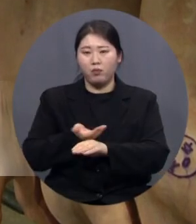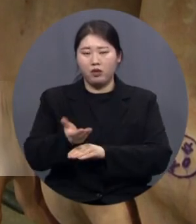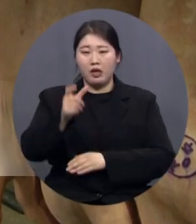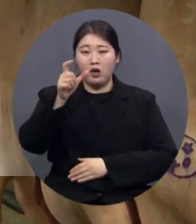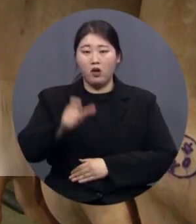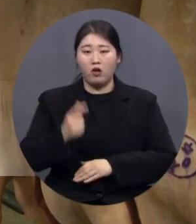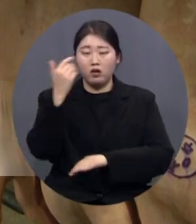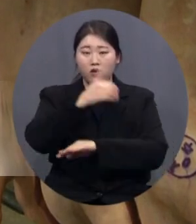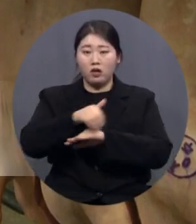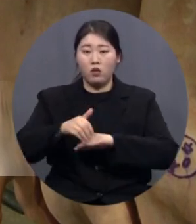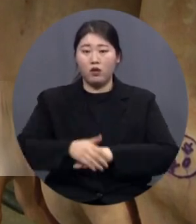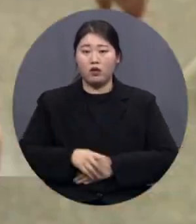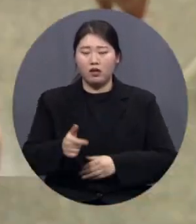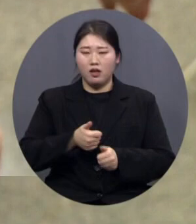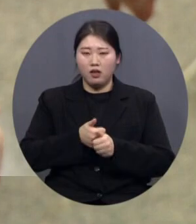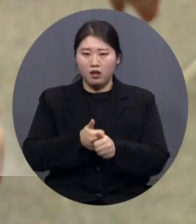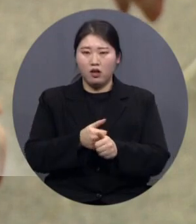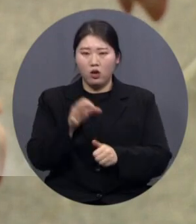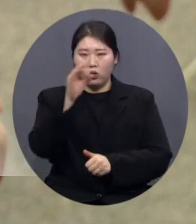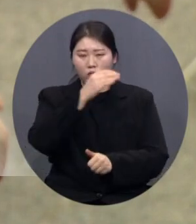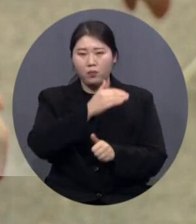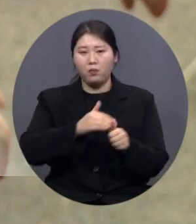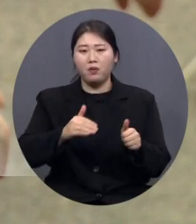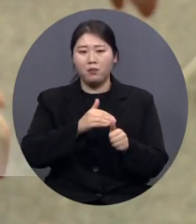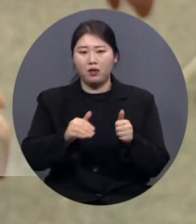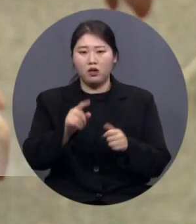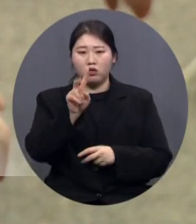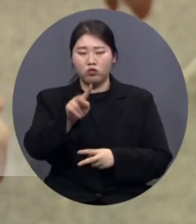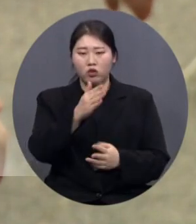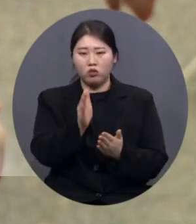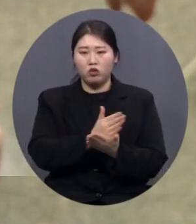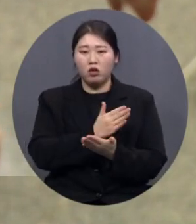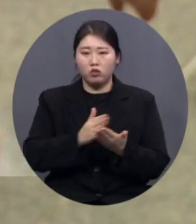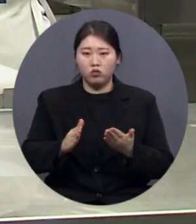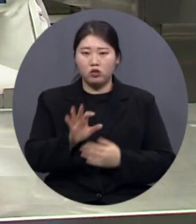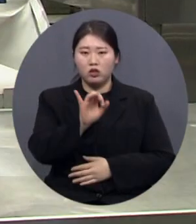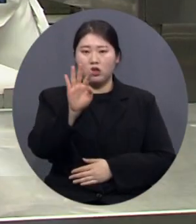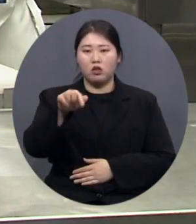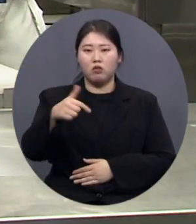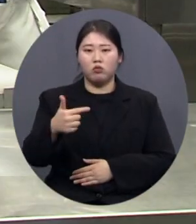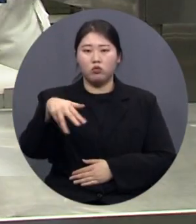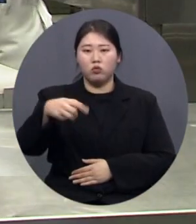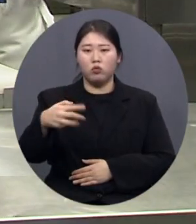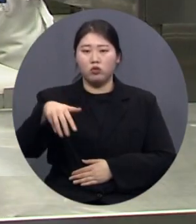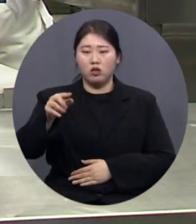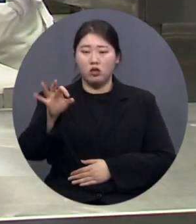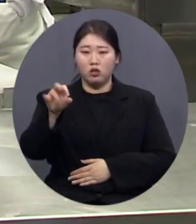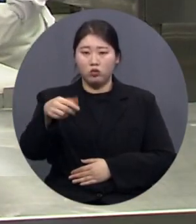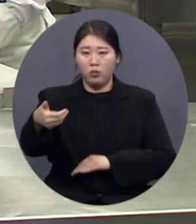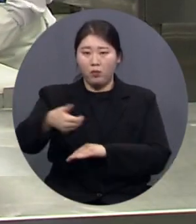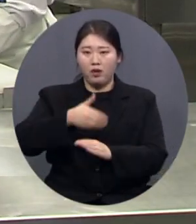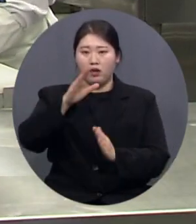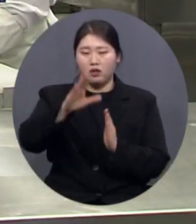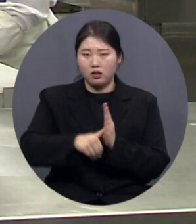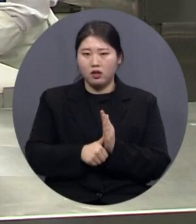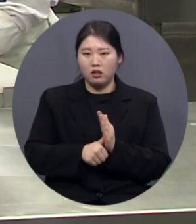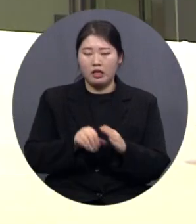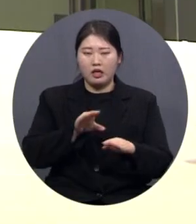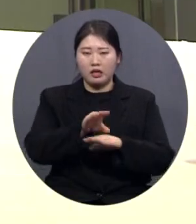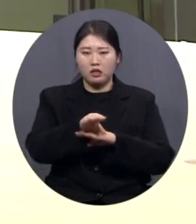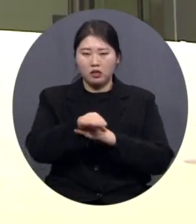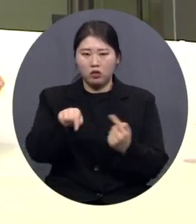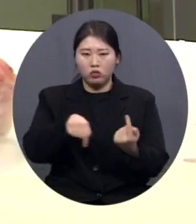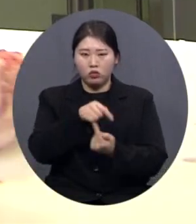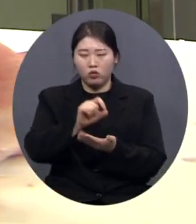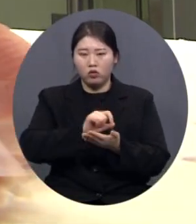강화합니다. 이에 따라 도축한 돼지를 2등분한 2분 도체육을 들여올 때는 반입 지역과 차량 운송 정보